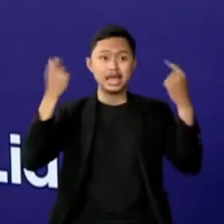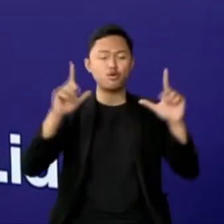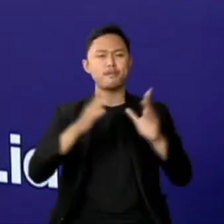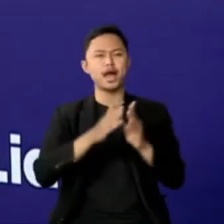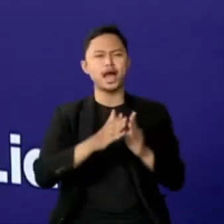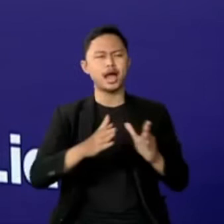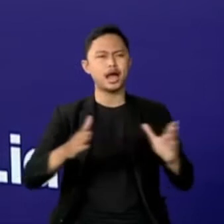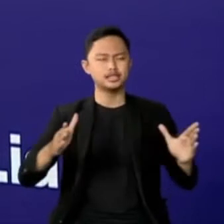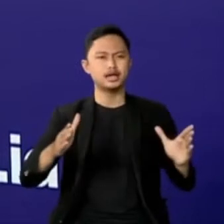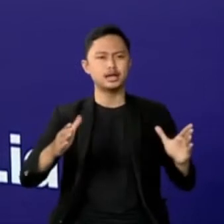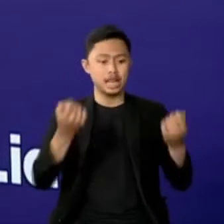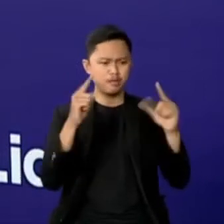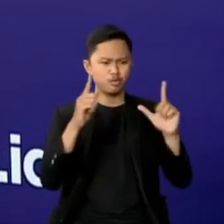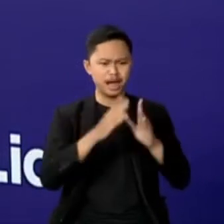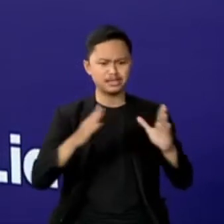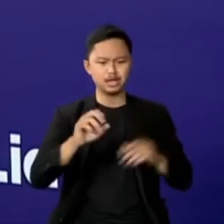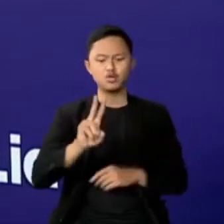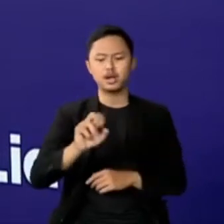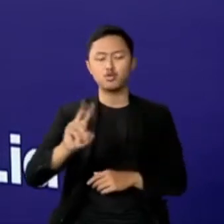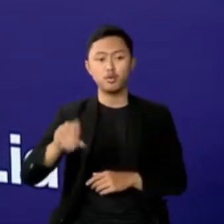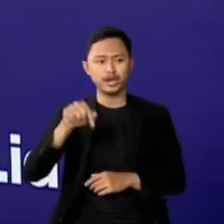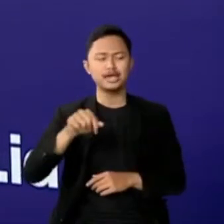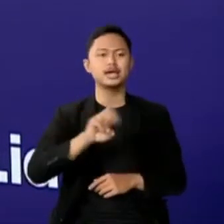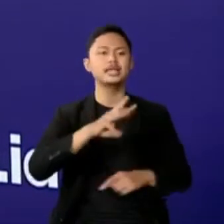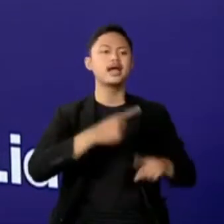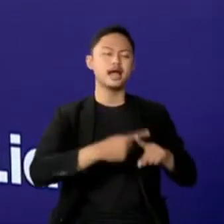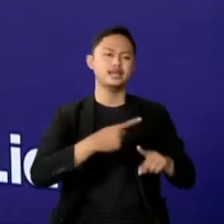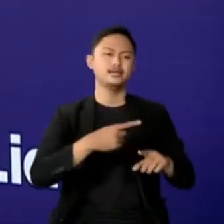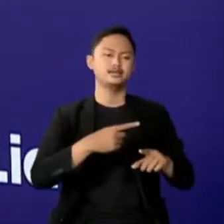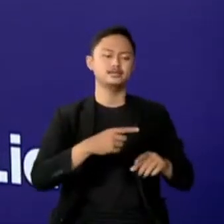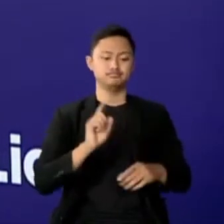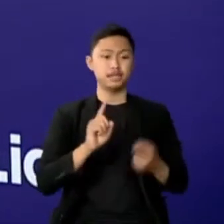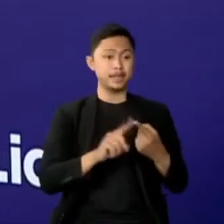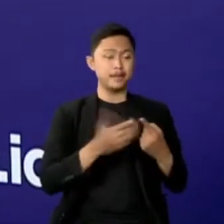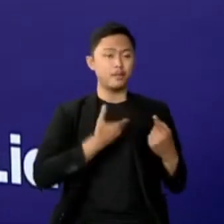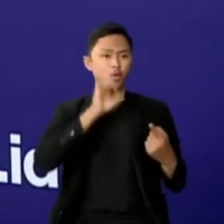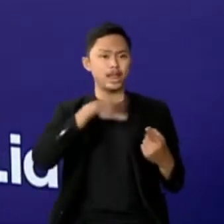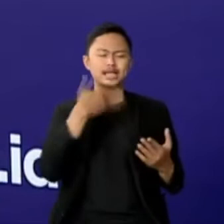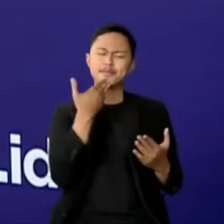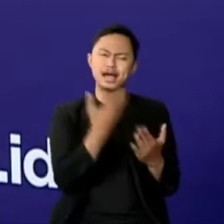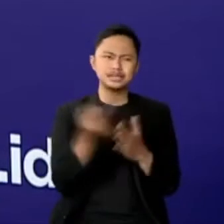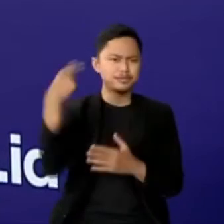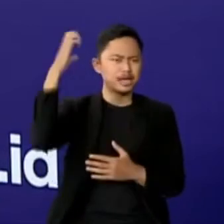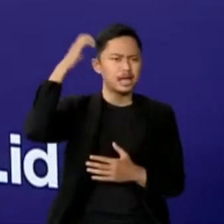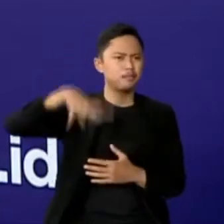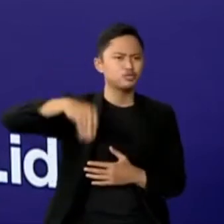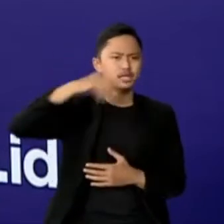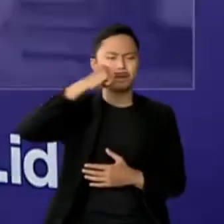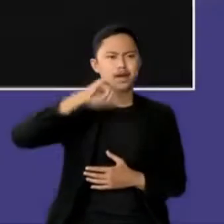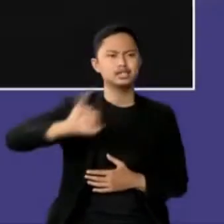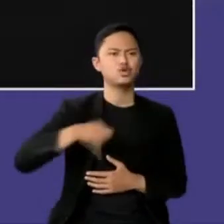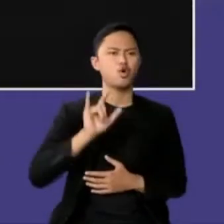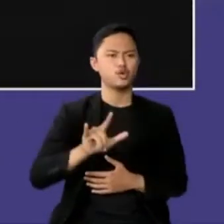tahu bahwa tiga kali lebih panjang di tahun 2007 Terhadap Peningkatan nah kami yang pertama bertema kasih pada pemerintah pusat tetap